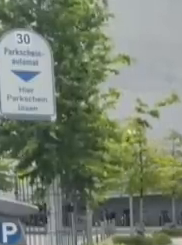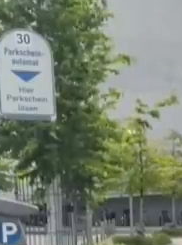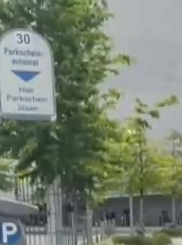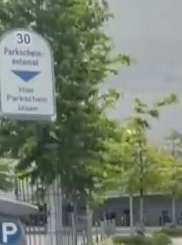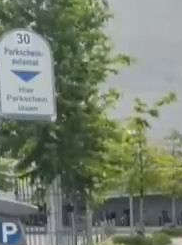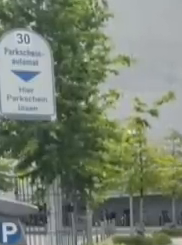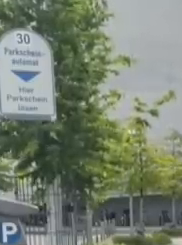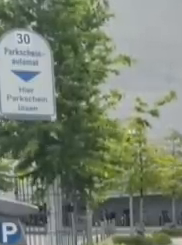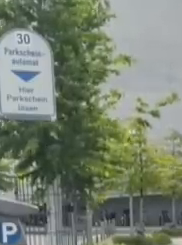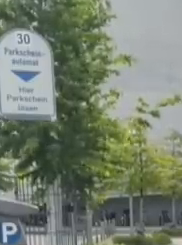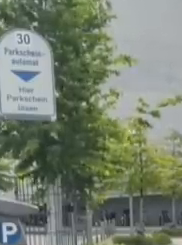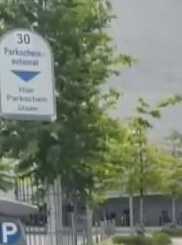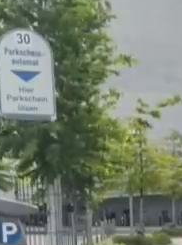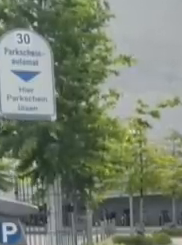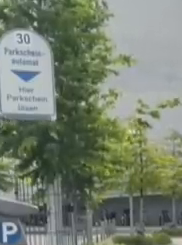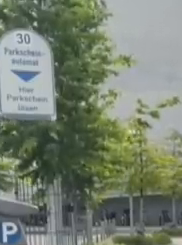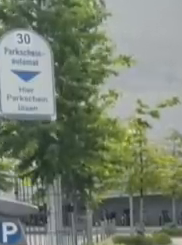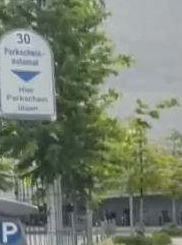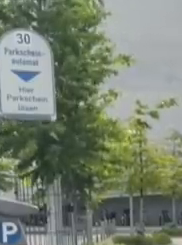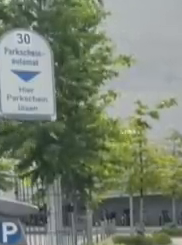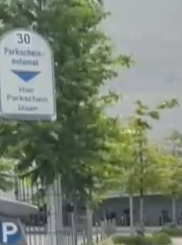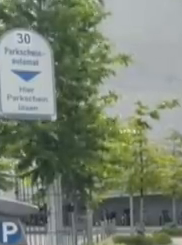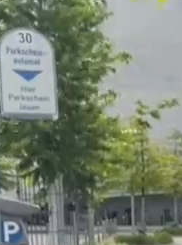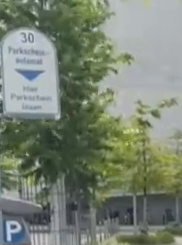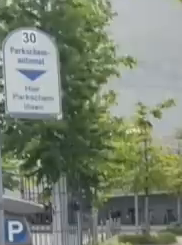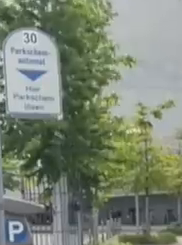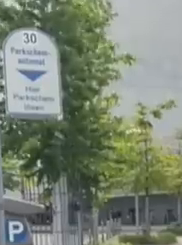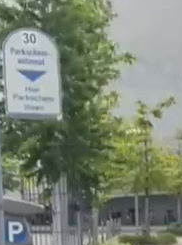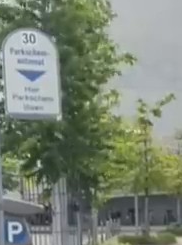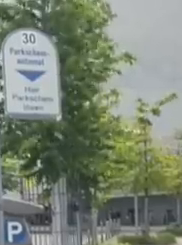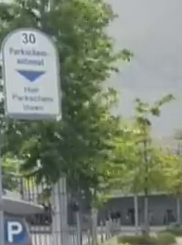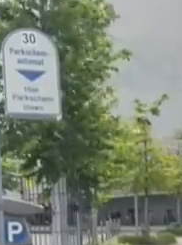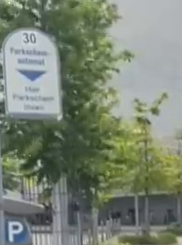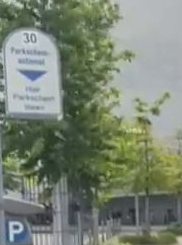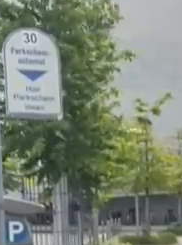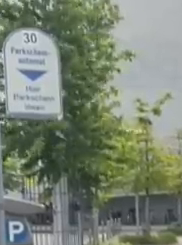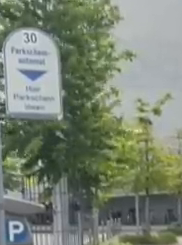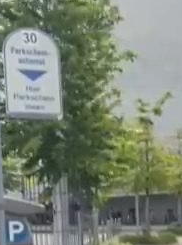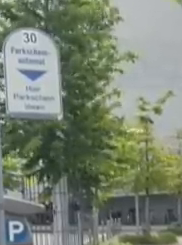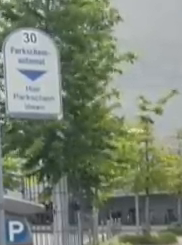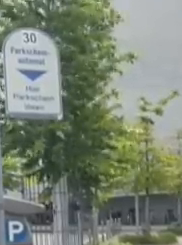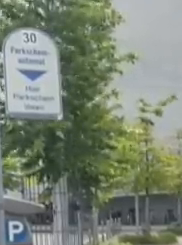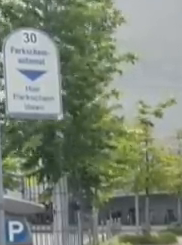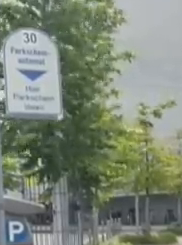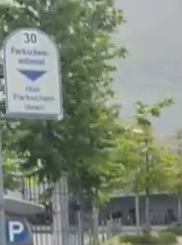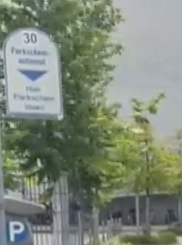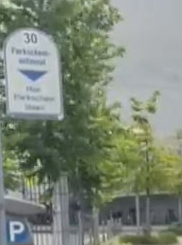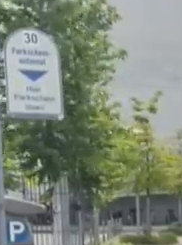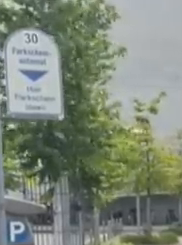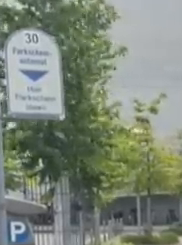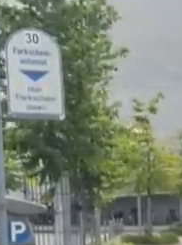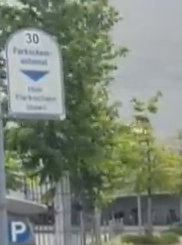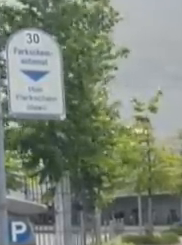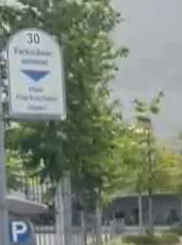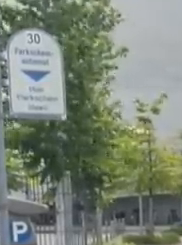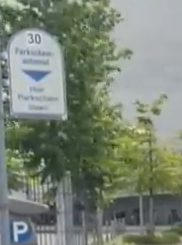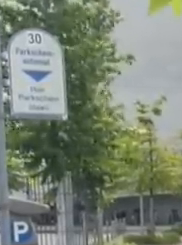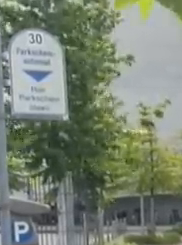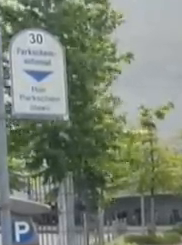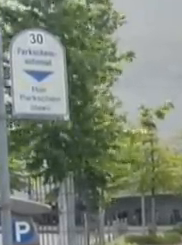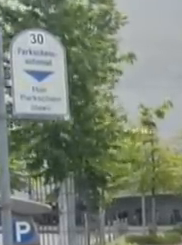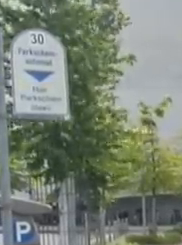mich, das wird ein Höhepunkt, der Blick aus den Niederlanden. Was war heute hier los? Ja, fangen wir an mit Ron Savelberg, mit